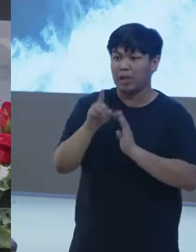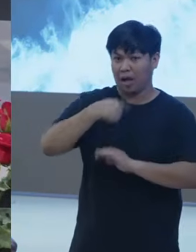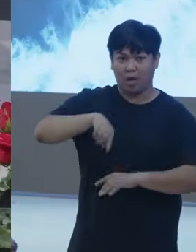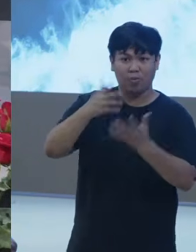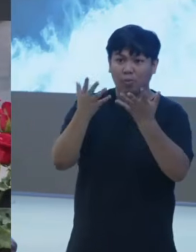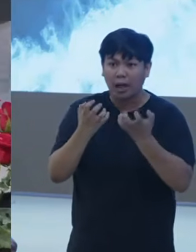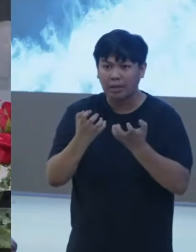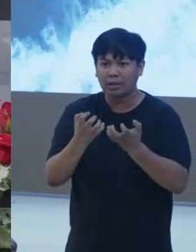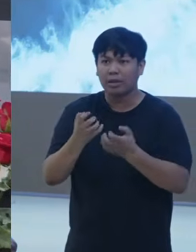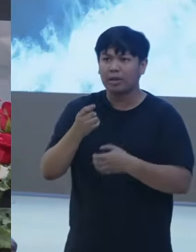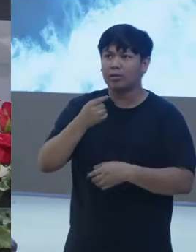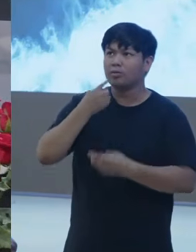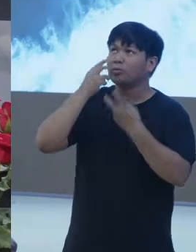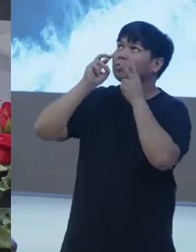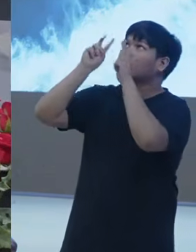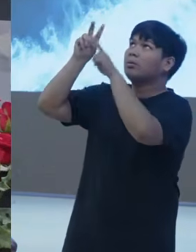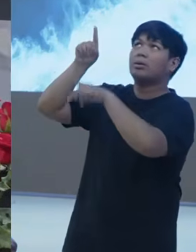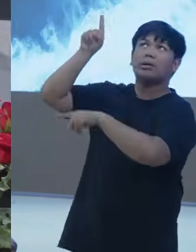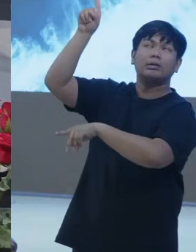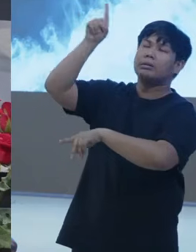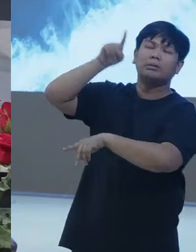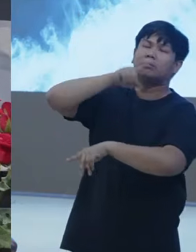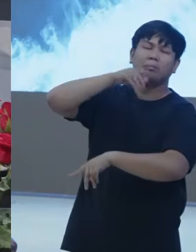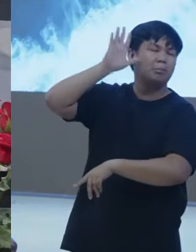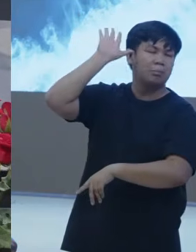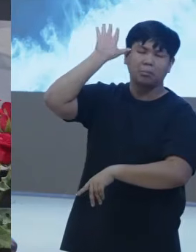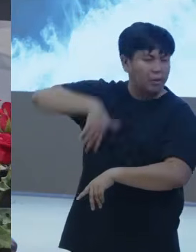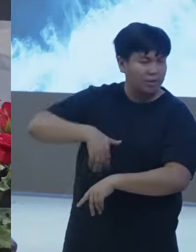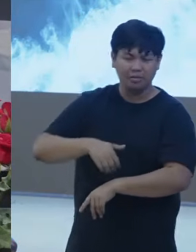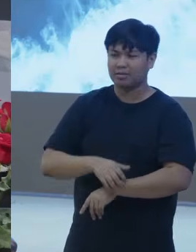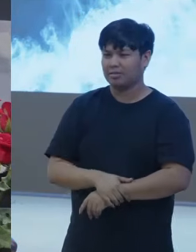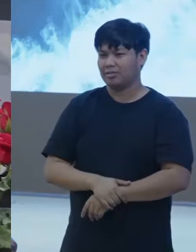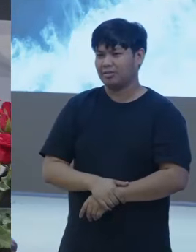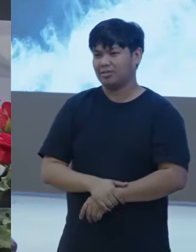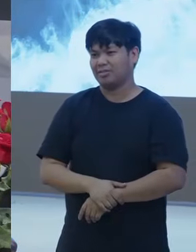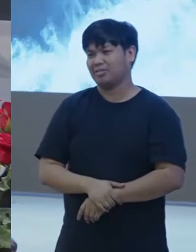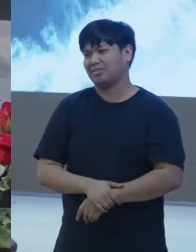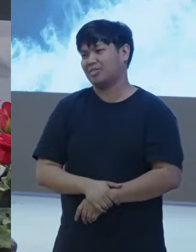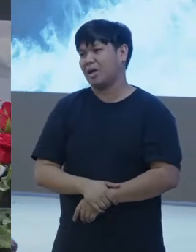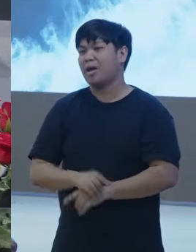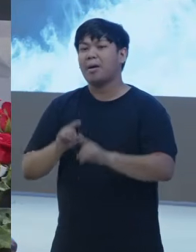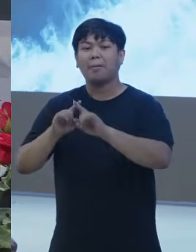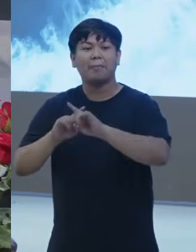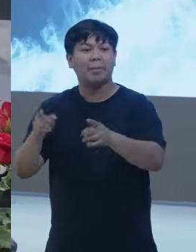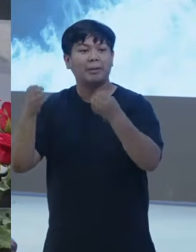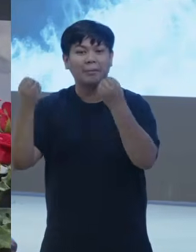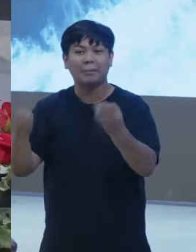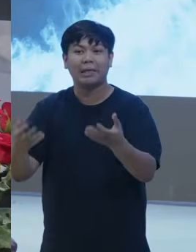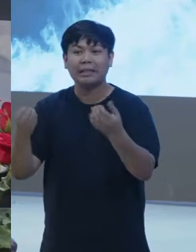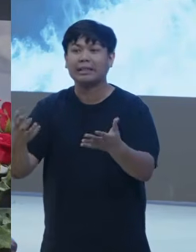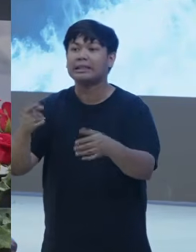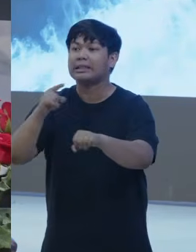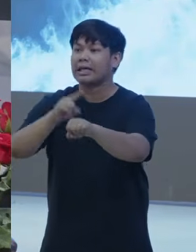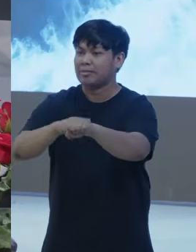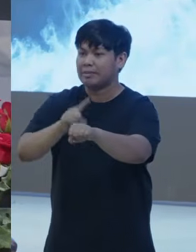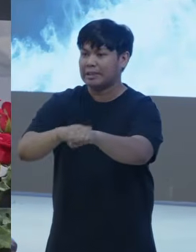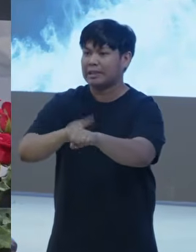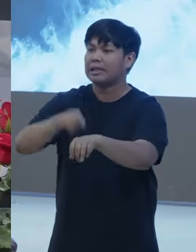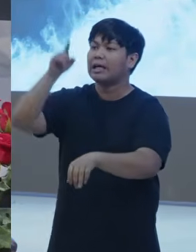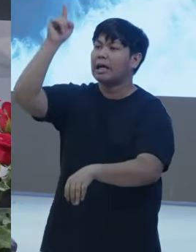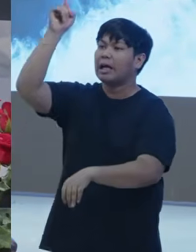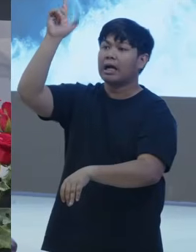Maraming panahon na may tinutulot ang Diyos na ayaw natin.